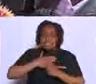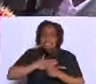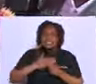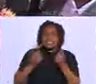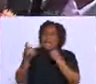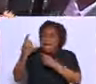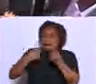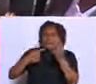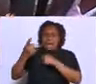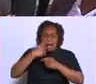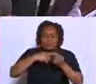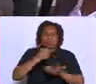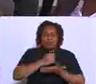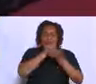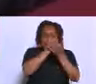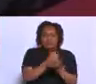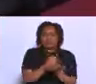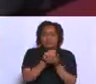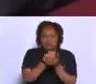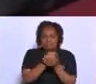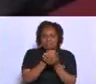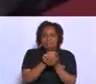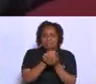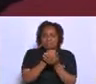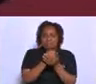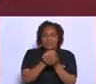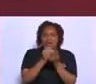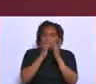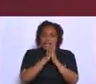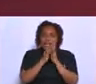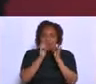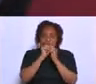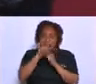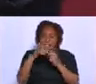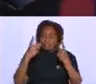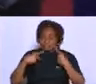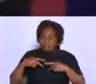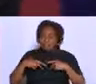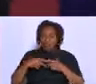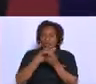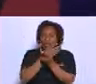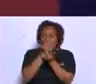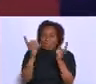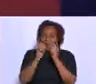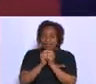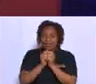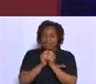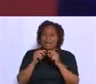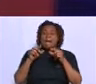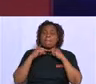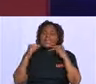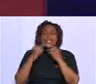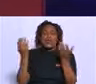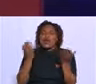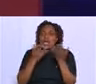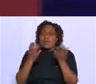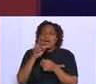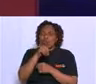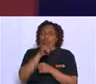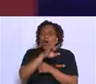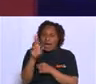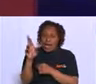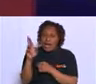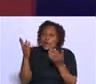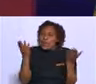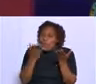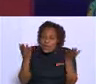wachungaji njoni mnisaidie. Wachungaji njoni mnisaidie. Ombeni na watu kama hawa, ombeni na watu hawa. Pastors, wherever you are. Wachungaji